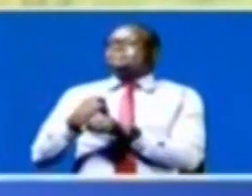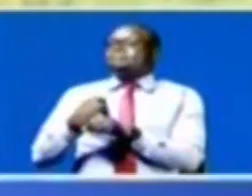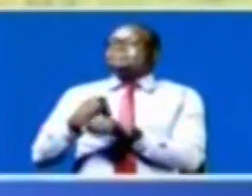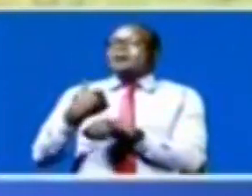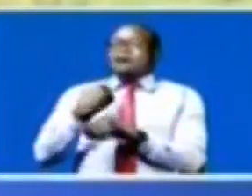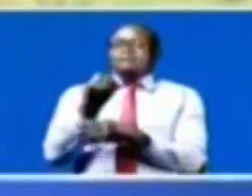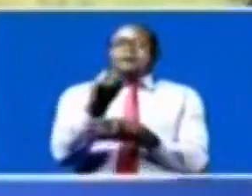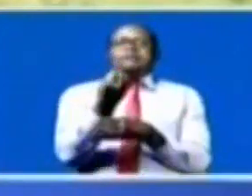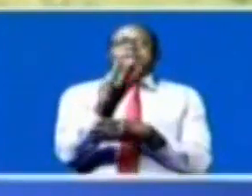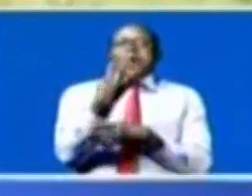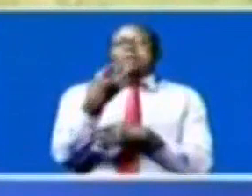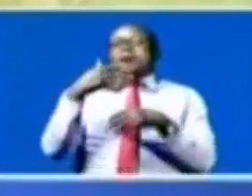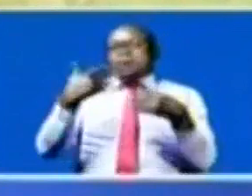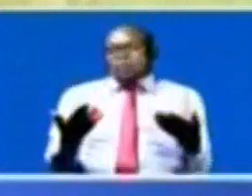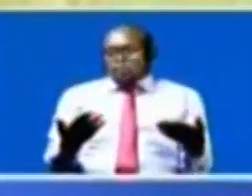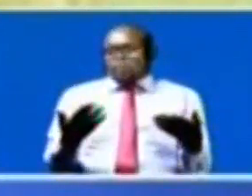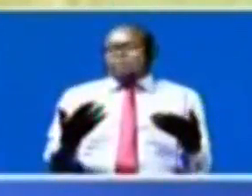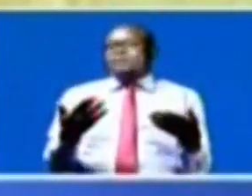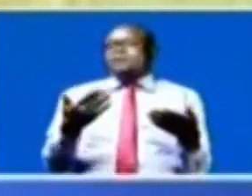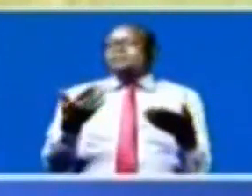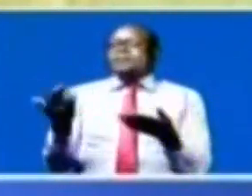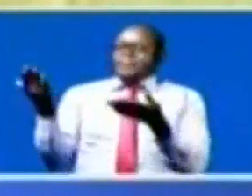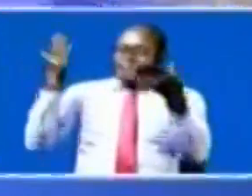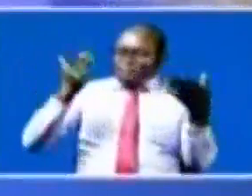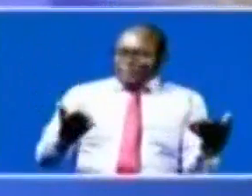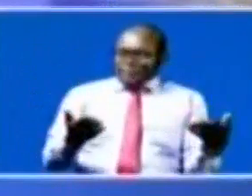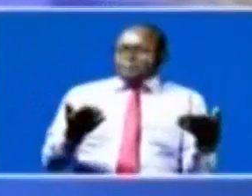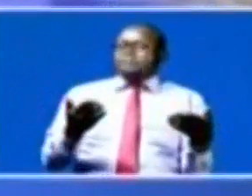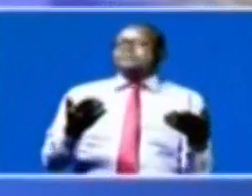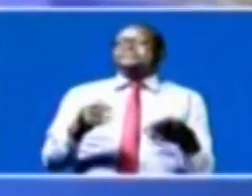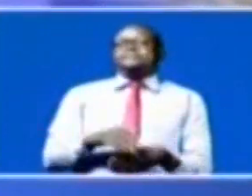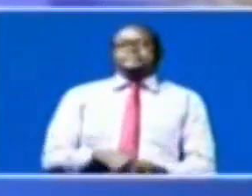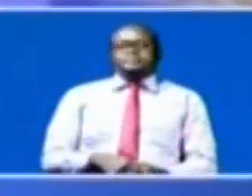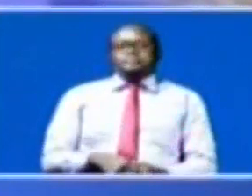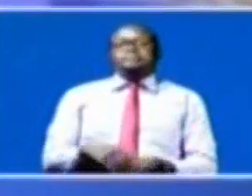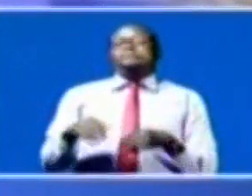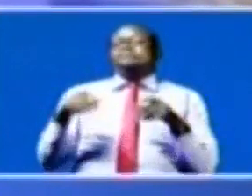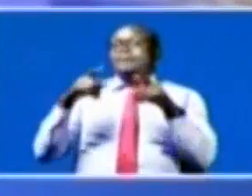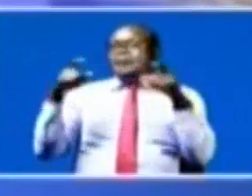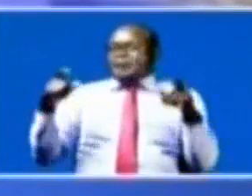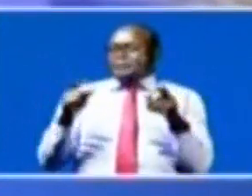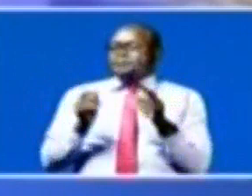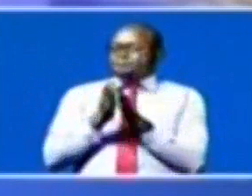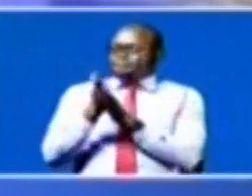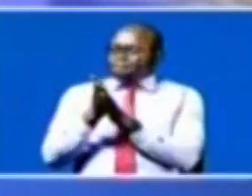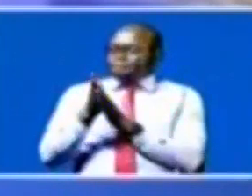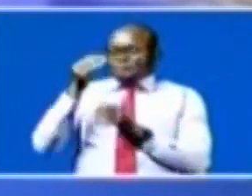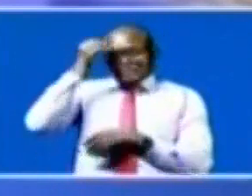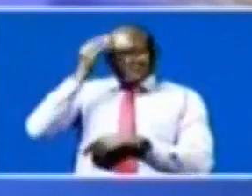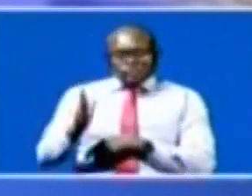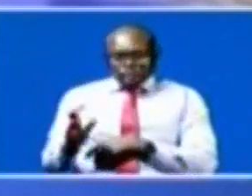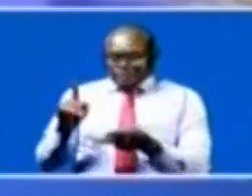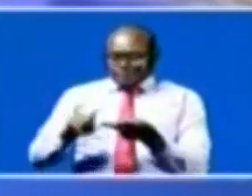either maua, na sana sana walikuwa wanapenda kuleta, nafikiri walikuwa models. Kadi hizi zilikuwa za kutia motisha sana, na